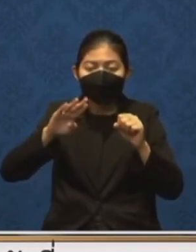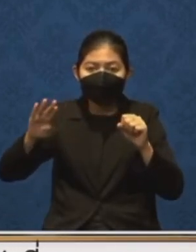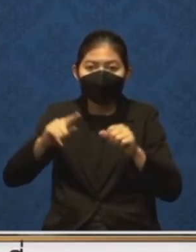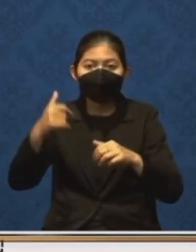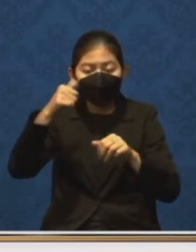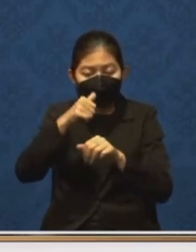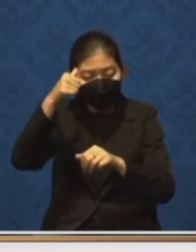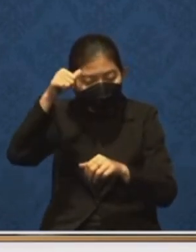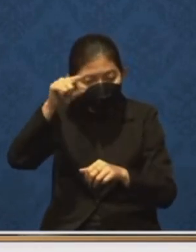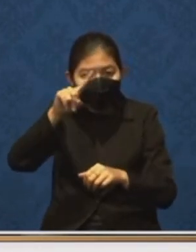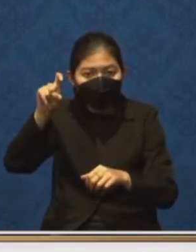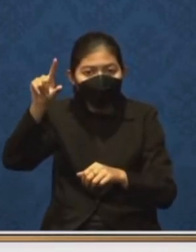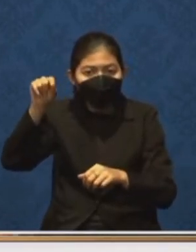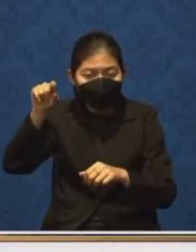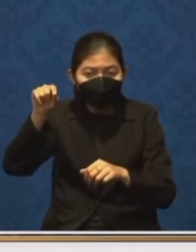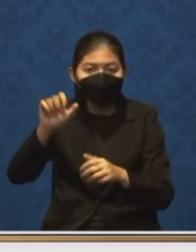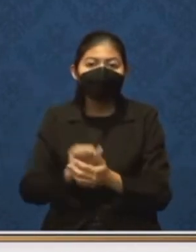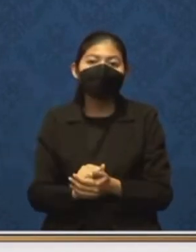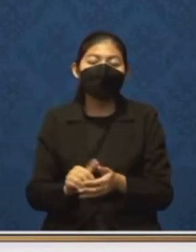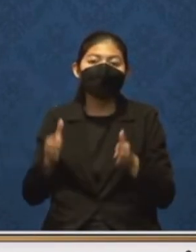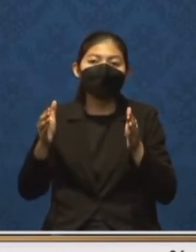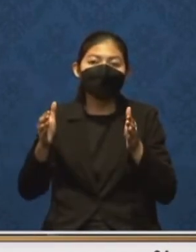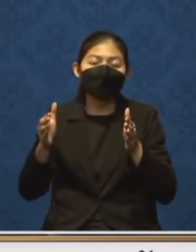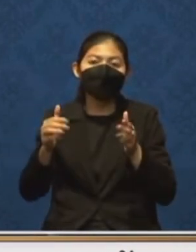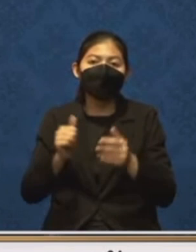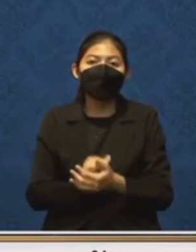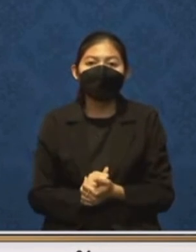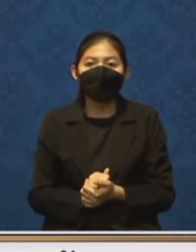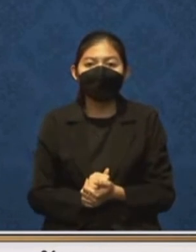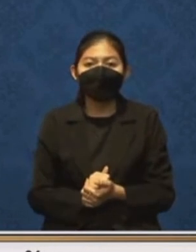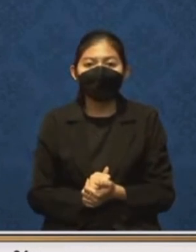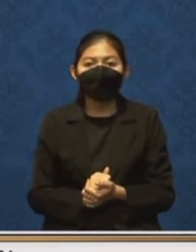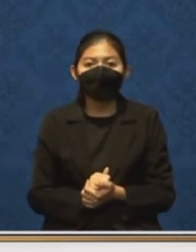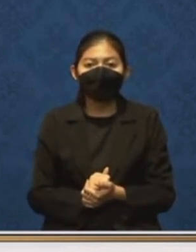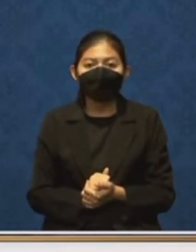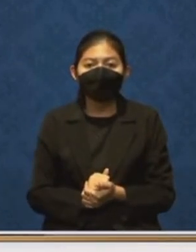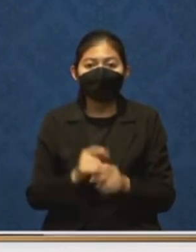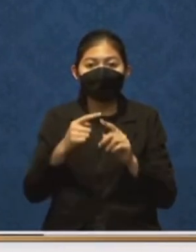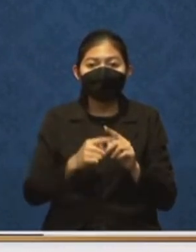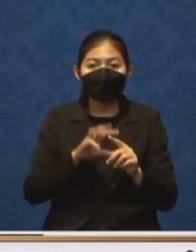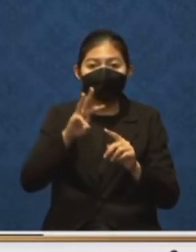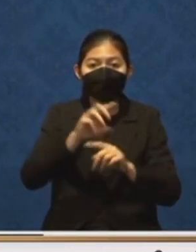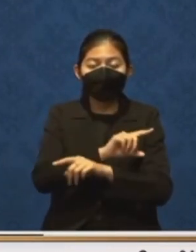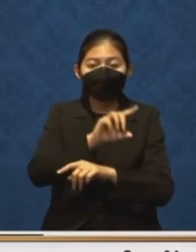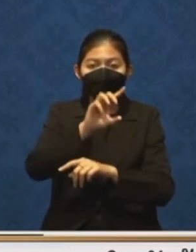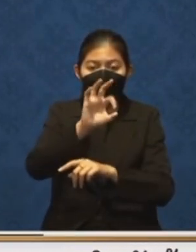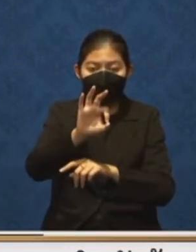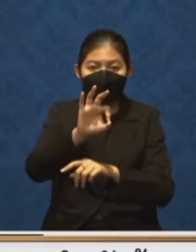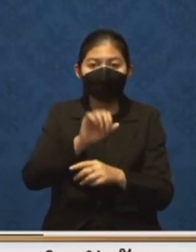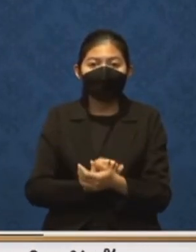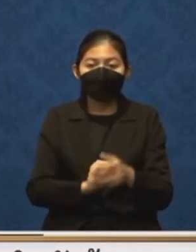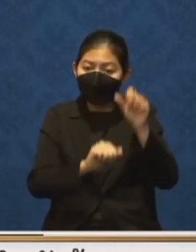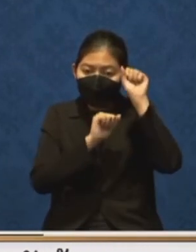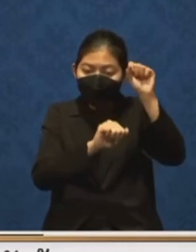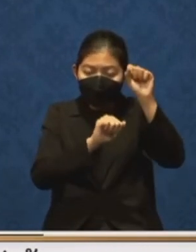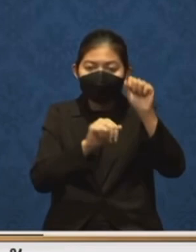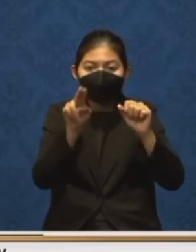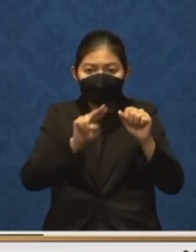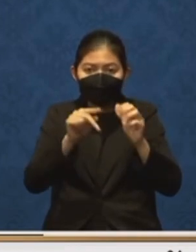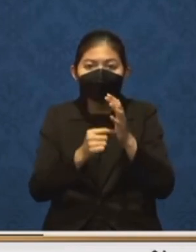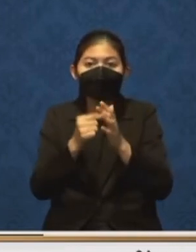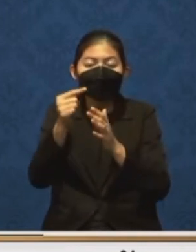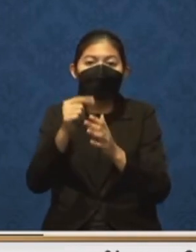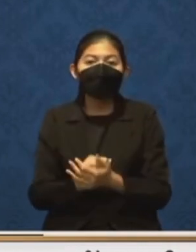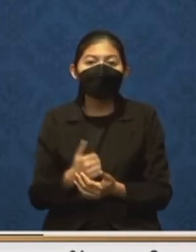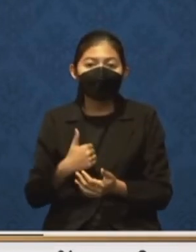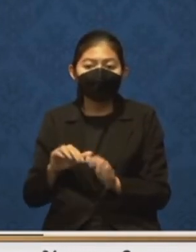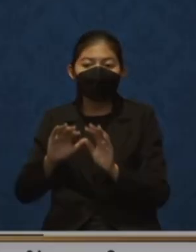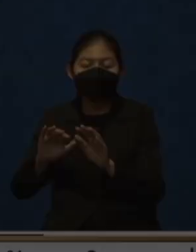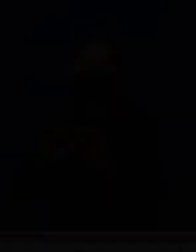น